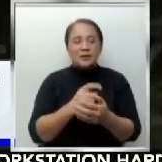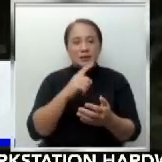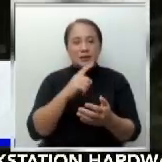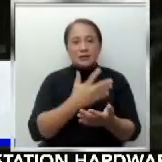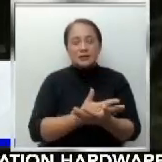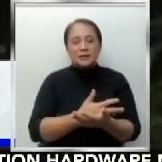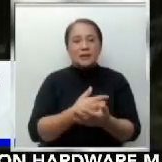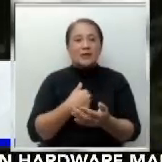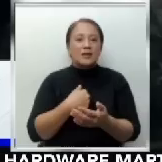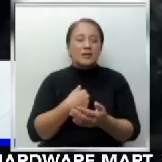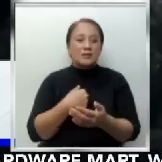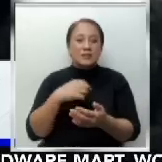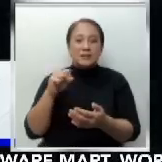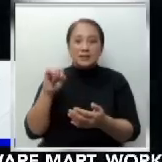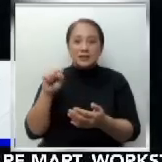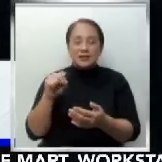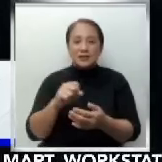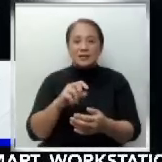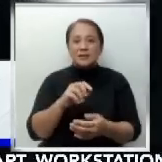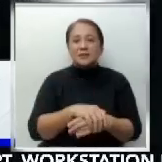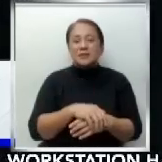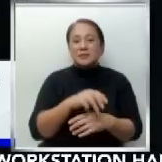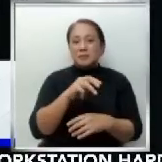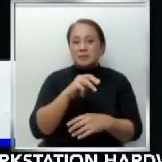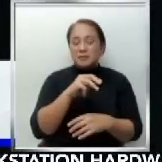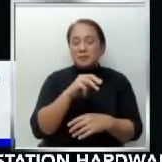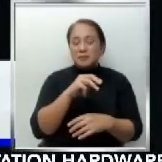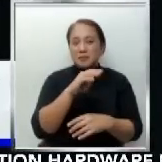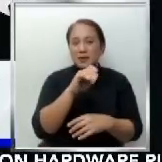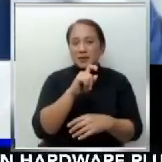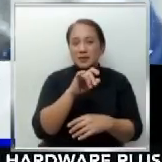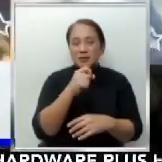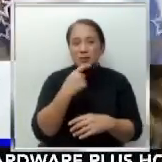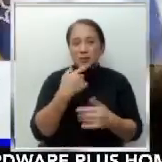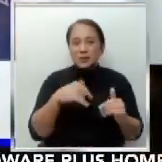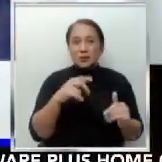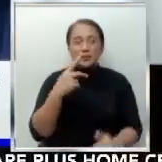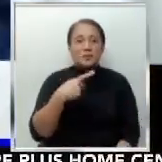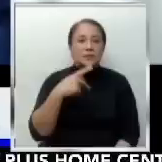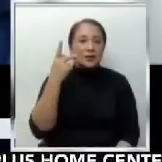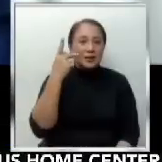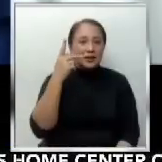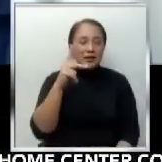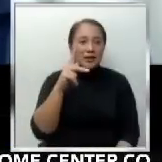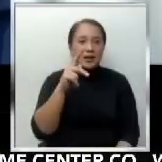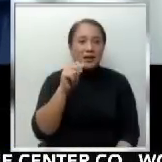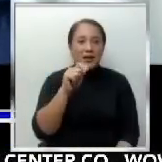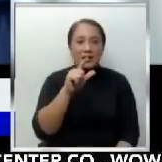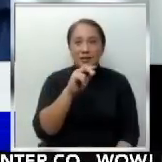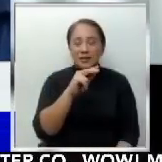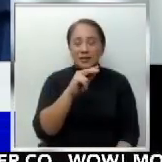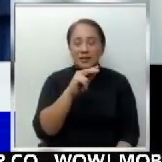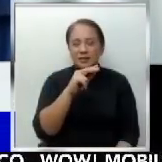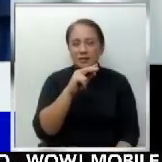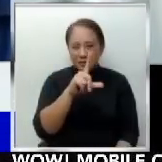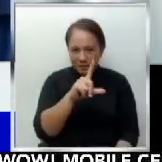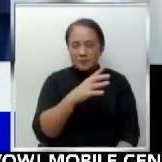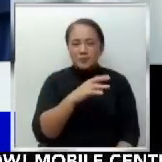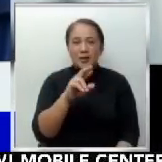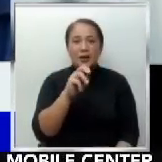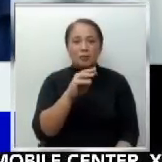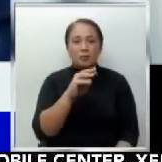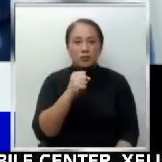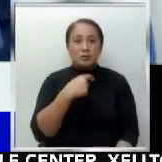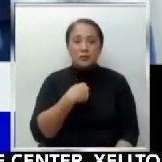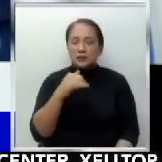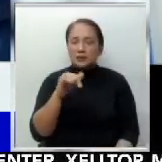Basilio, isa ng binata na isa sa buhay ni Khalil Ramos. I'm super excited lang din talaga na ma-fill